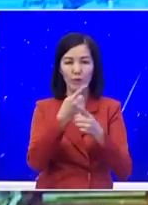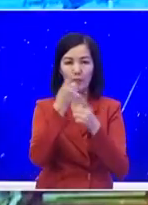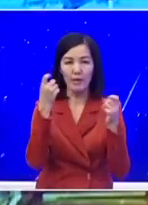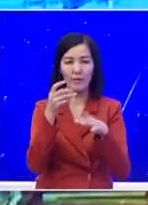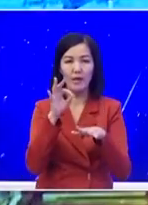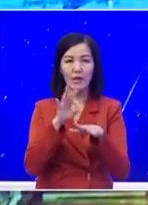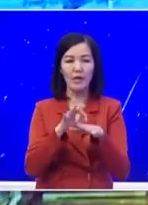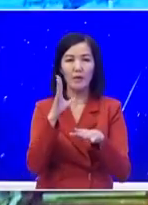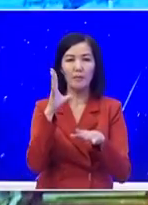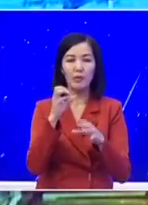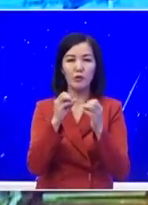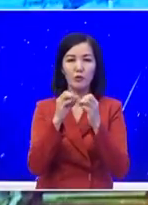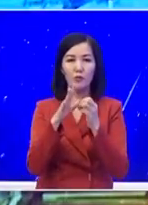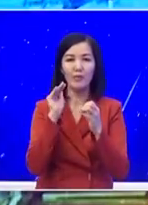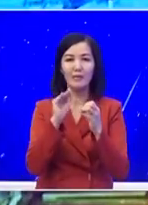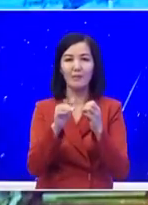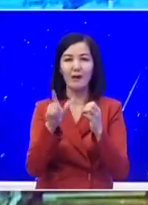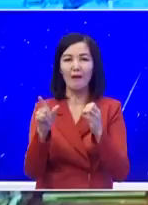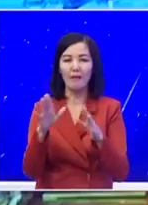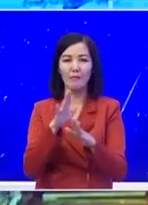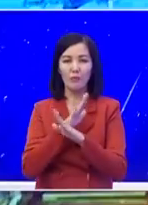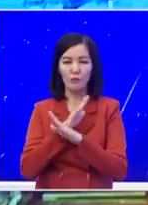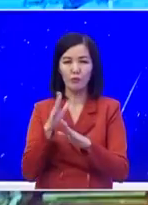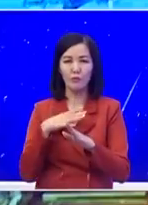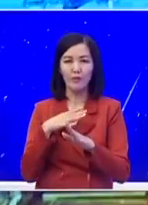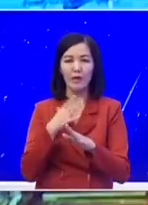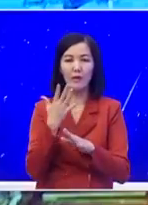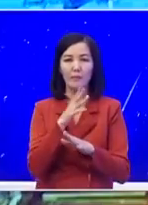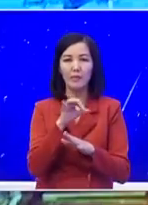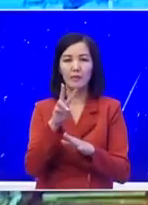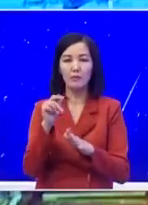індеттен 515 мың адам көз жұмған. Дәрігерлер